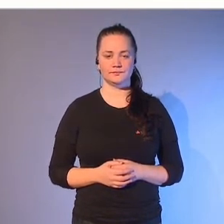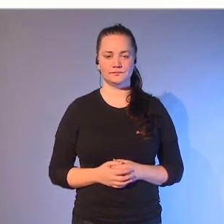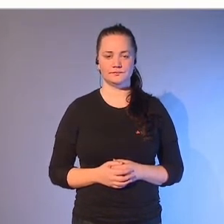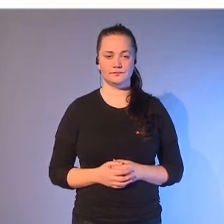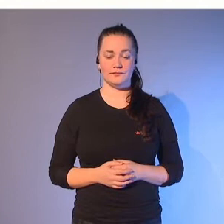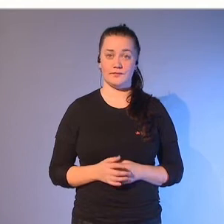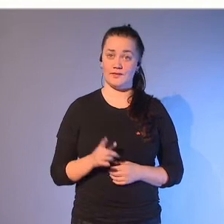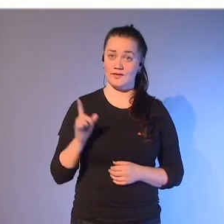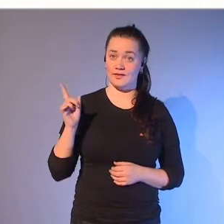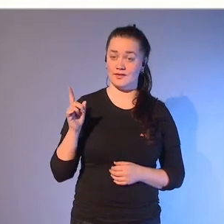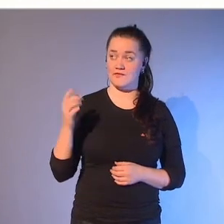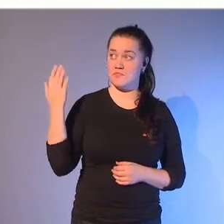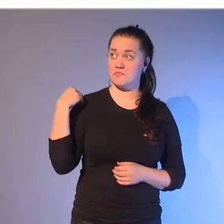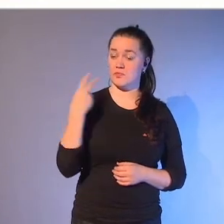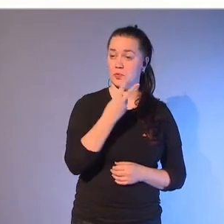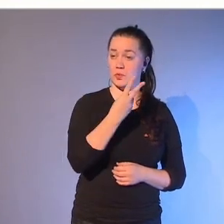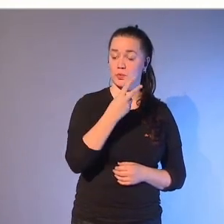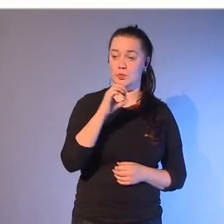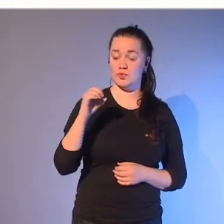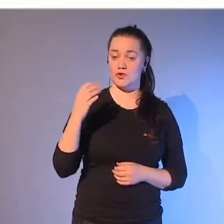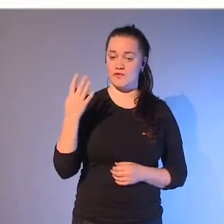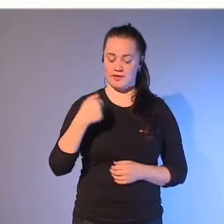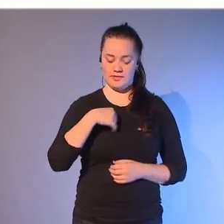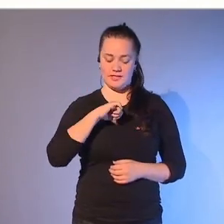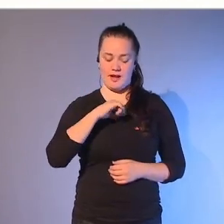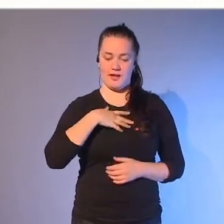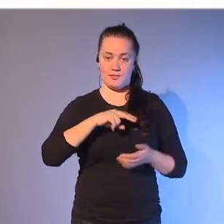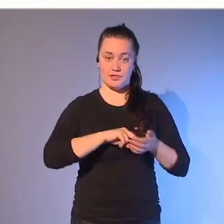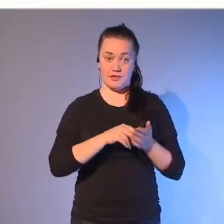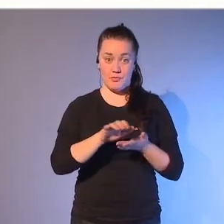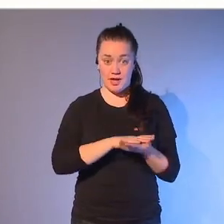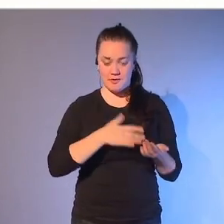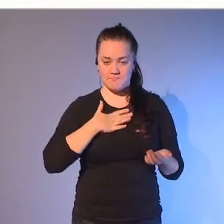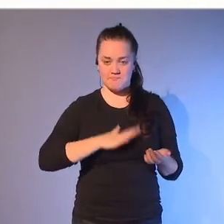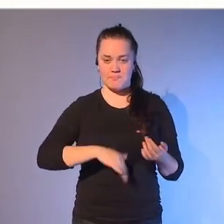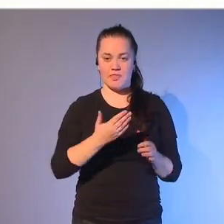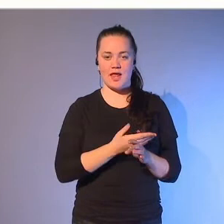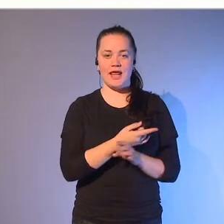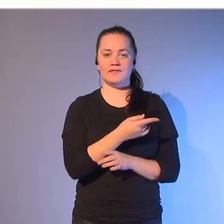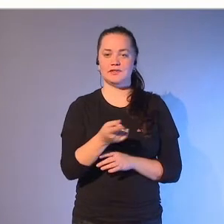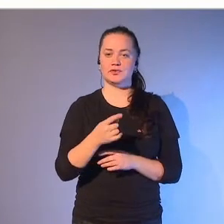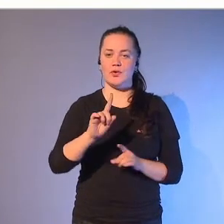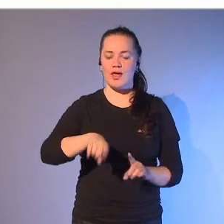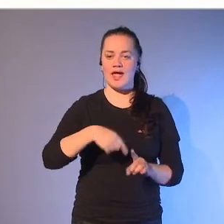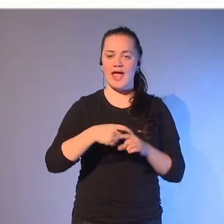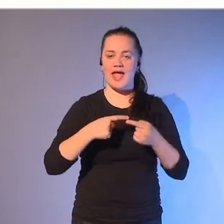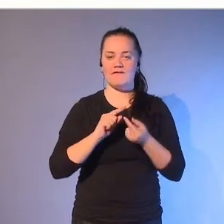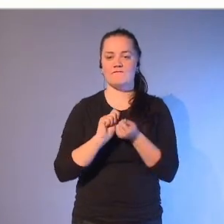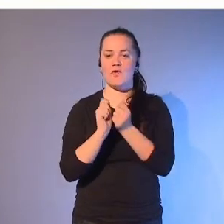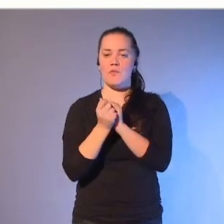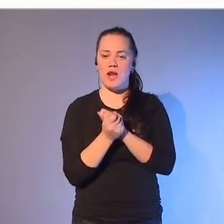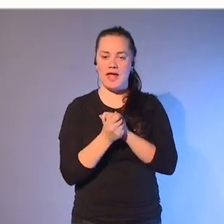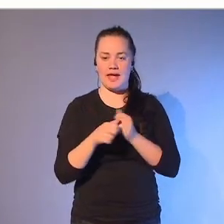Det var så i 2004 jeg hadde et prosjekt hvor poenget var å få elevene til å reformulere